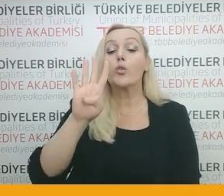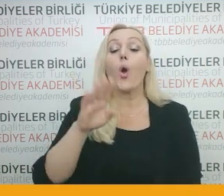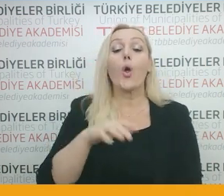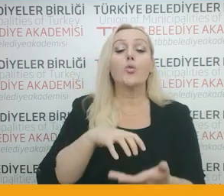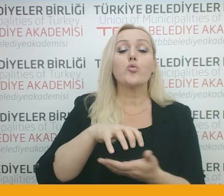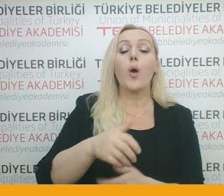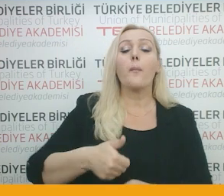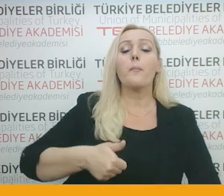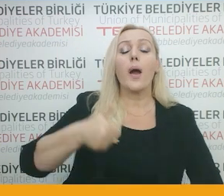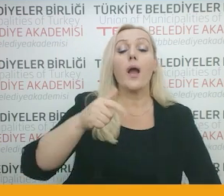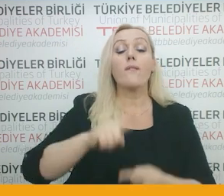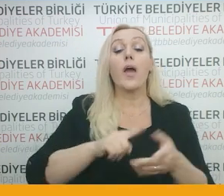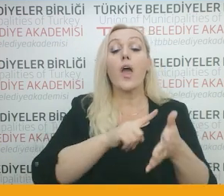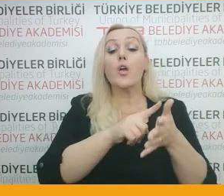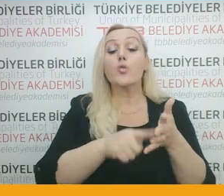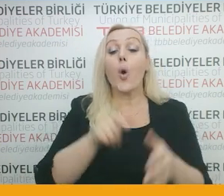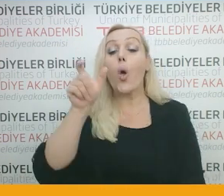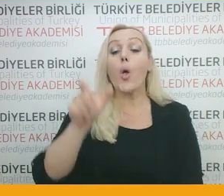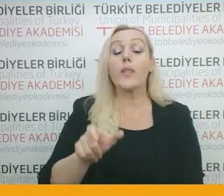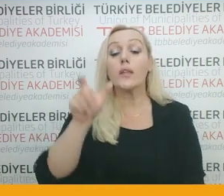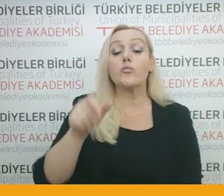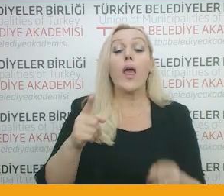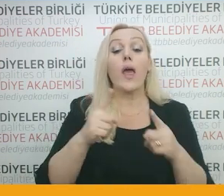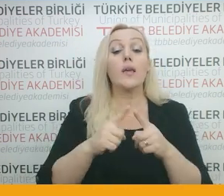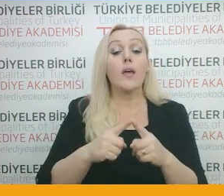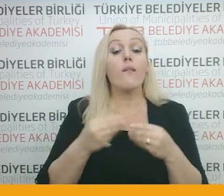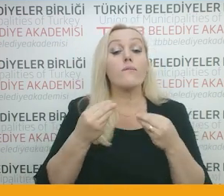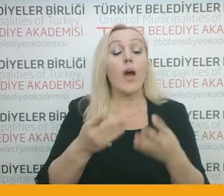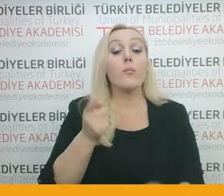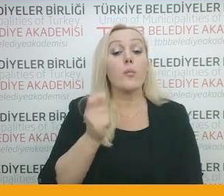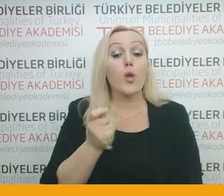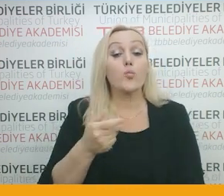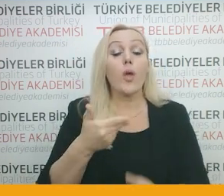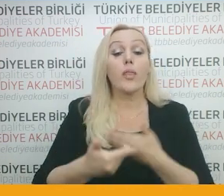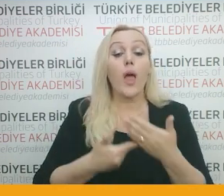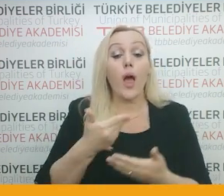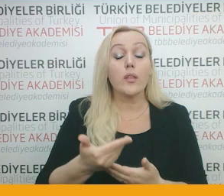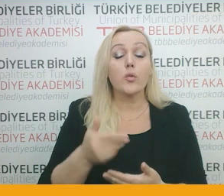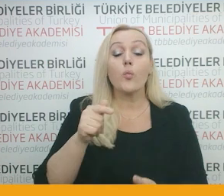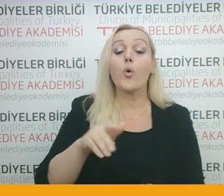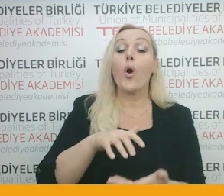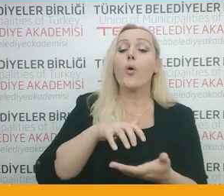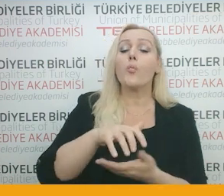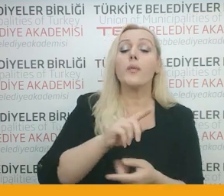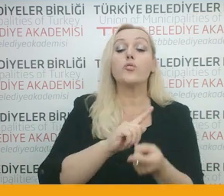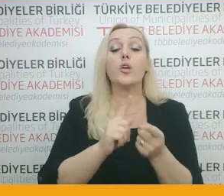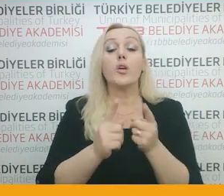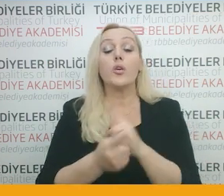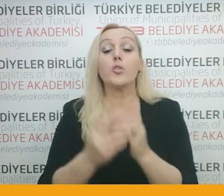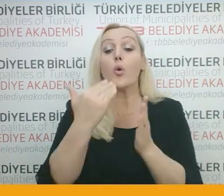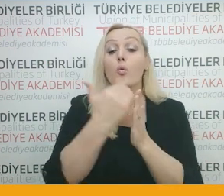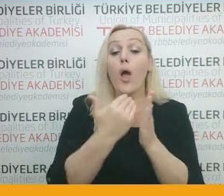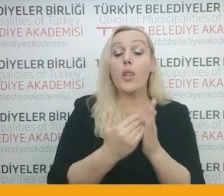bölümde bakanların ve üst yöneticilerin hesap verme zorunluluğundan bahsediyor arkadaşlar. Bu bölümde de çeşitli hükümler var.